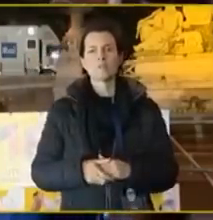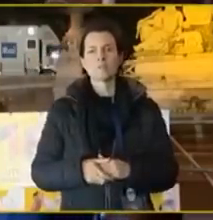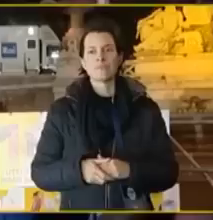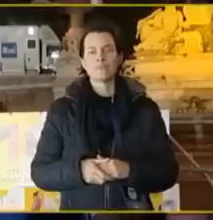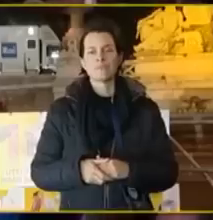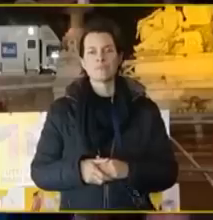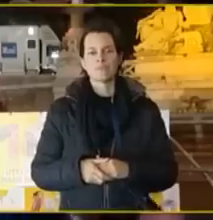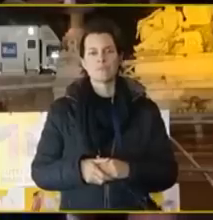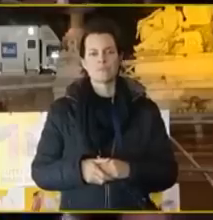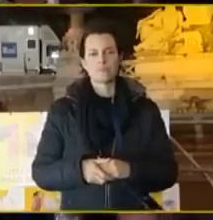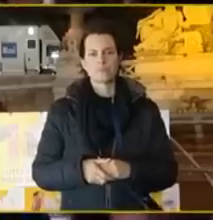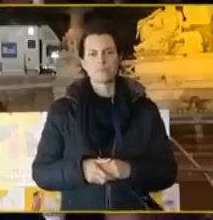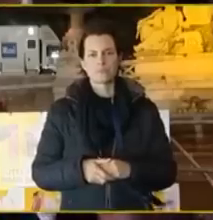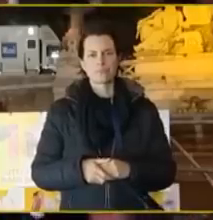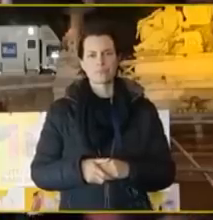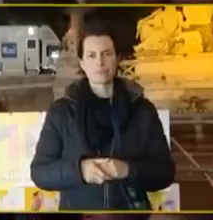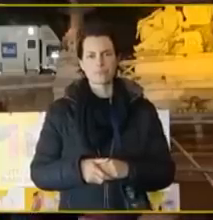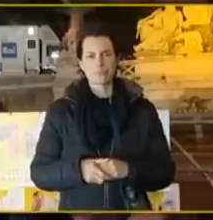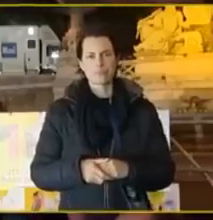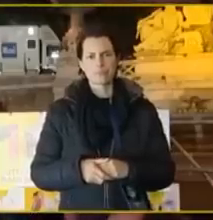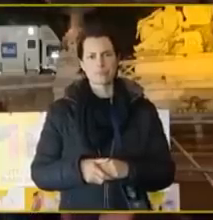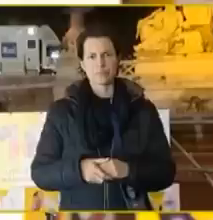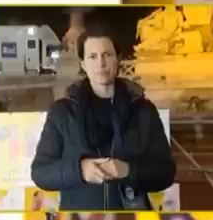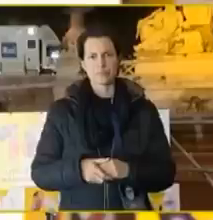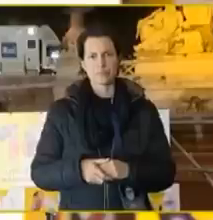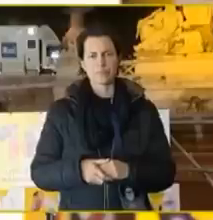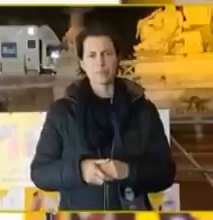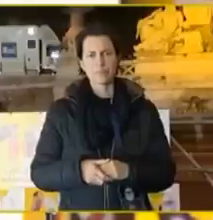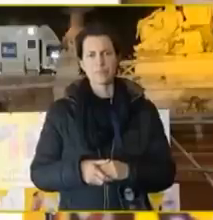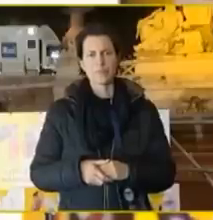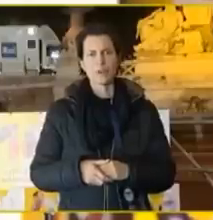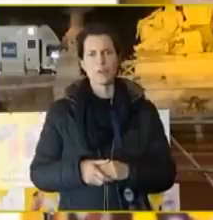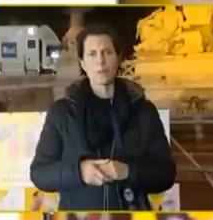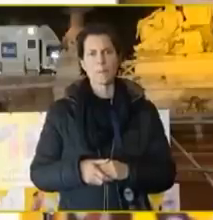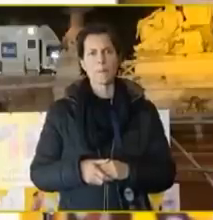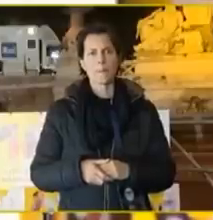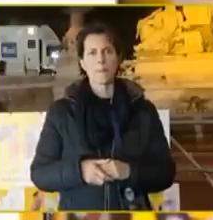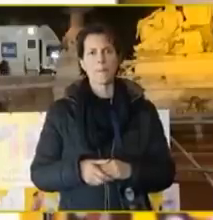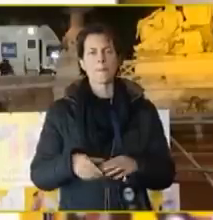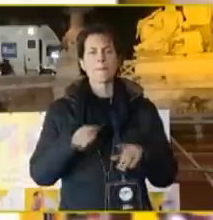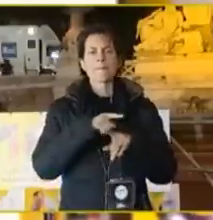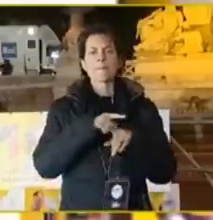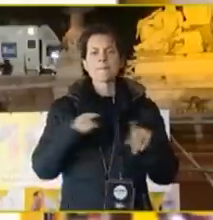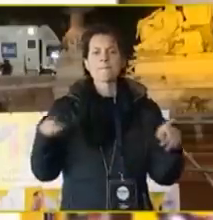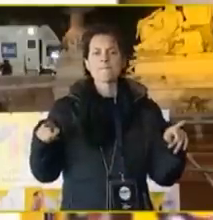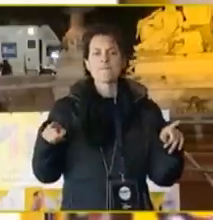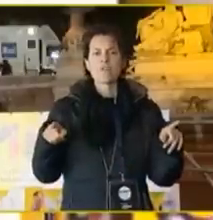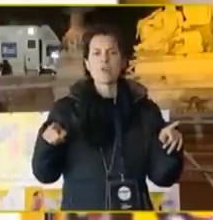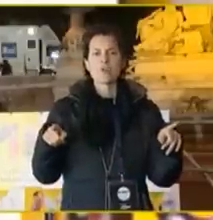Voi lo sapete bene, ma lo dobbiamo ricordare a tante persone che ci seguono in questo